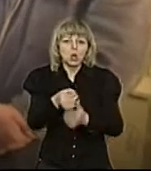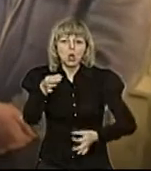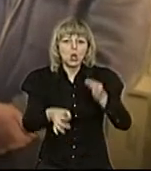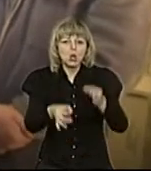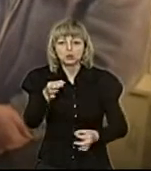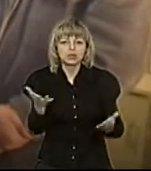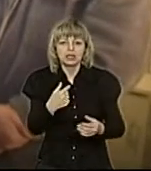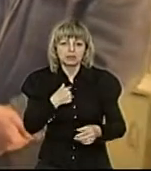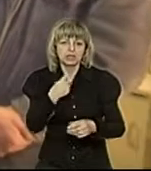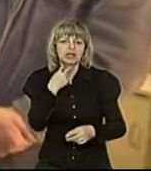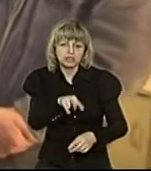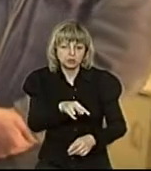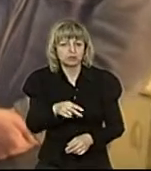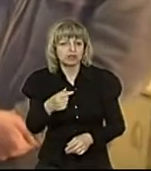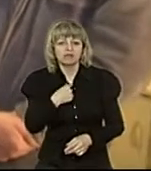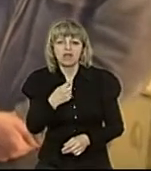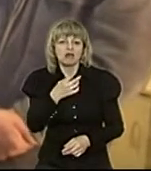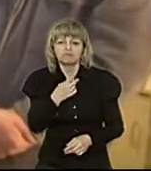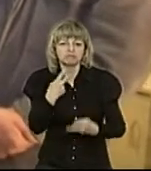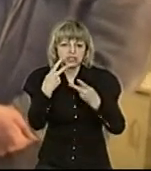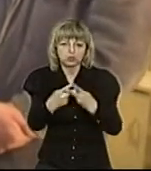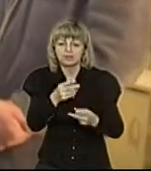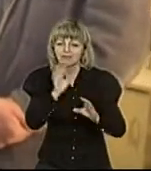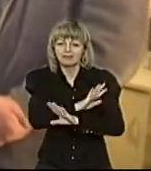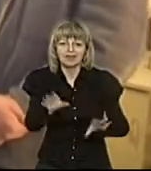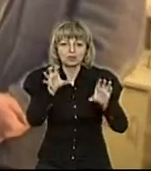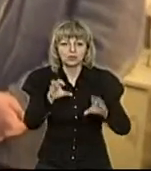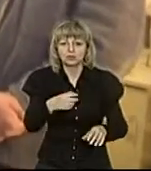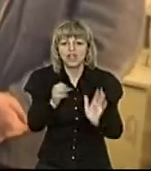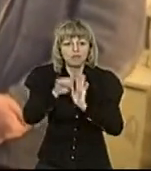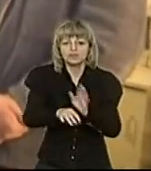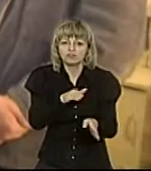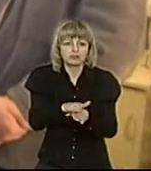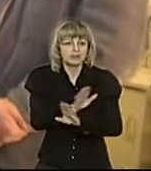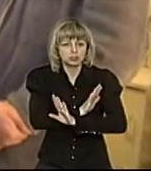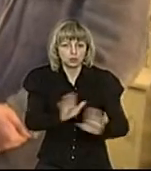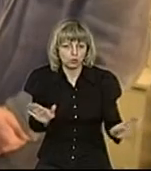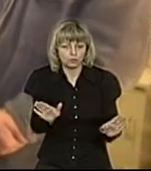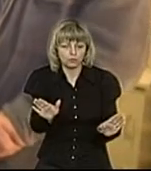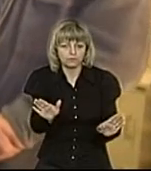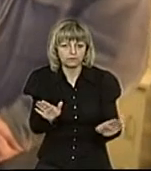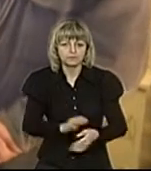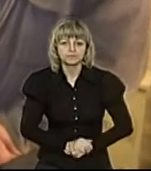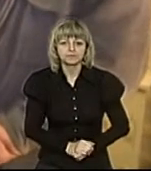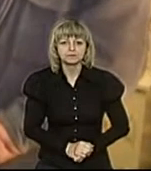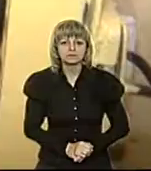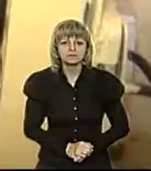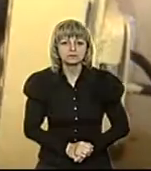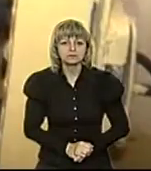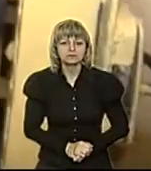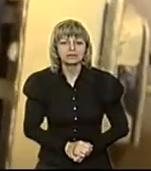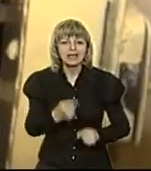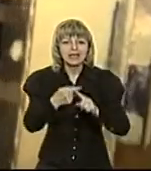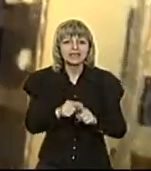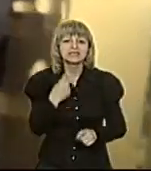мене засудив. Засуджений я незаконно, вбивство якого я не скоював. Убийство, яке я не завершав.